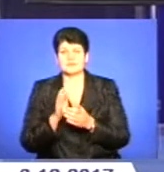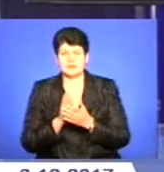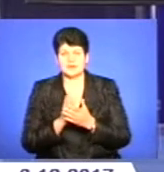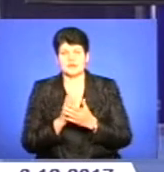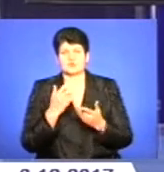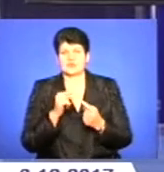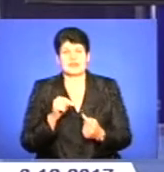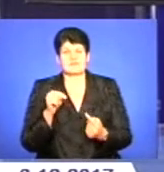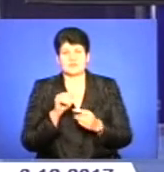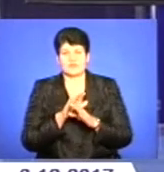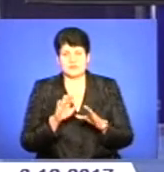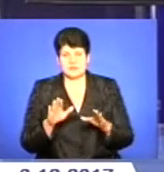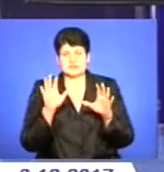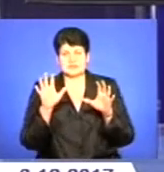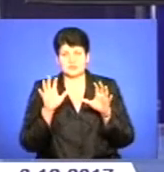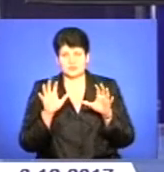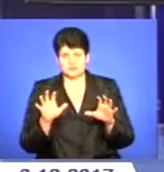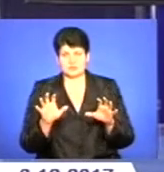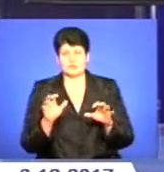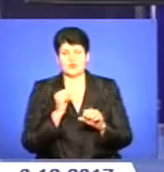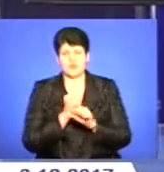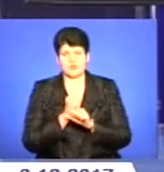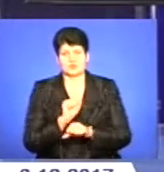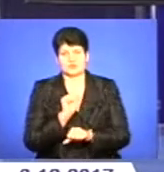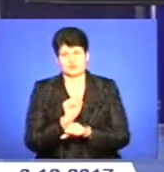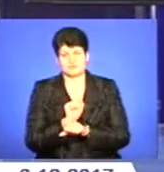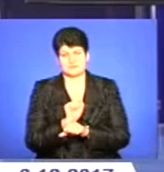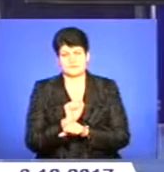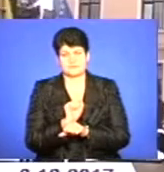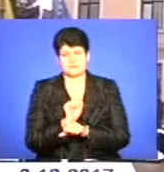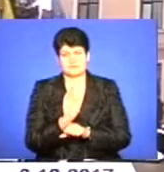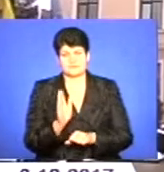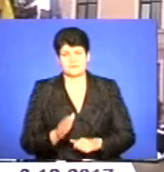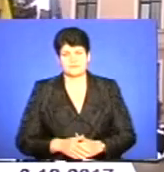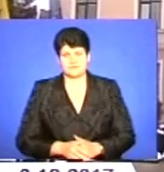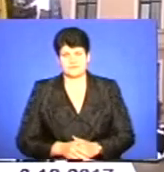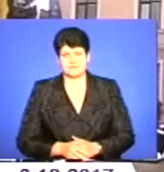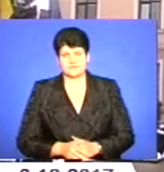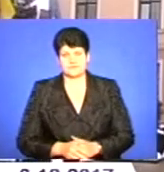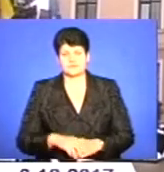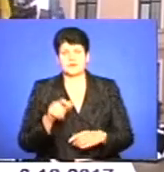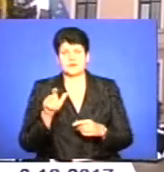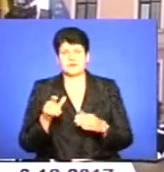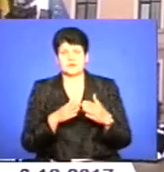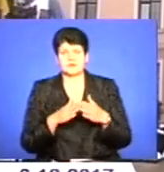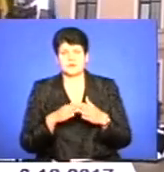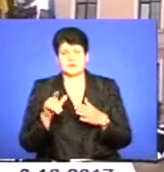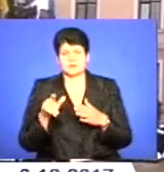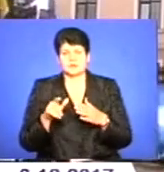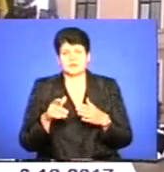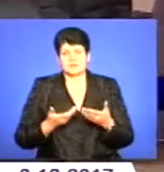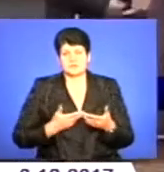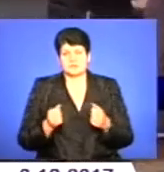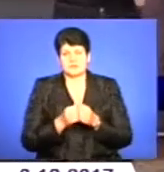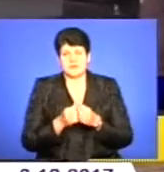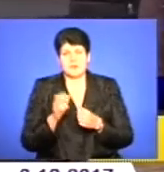не відповідатимуть чинному законодавству, роботи припинять. Мешканці сусідніх до Березолю будинків вкотре